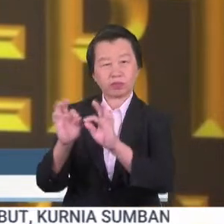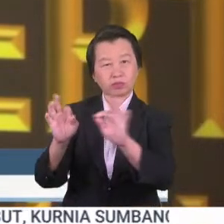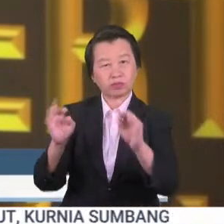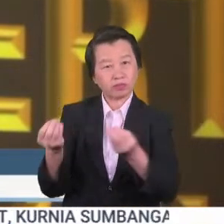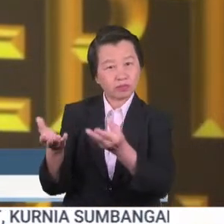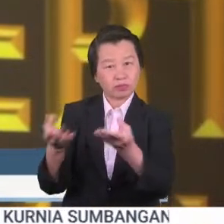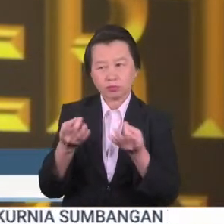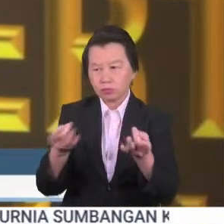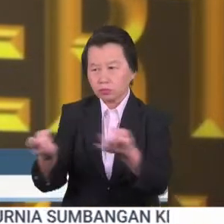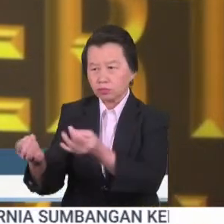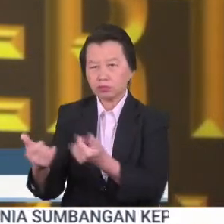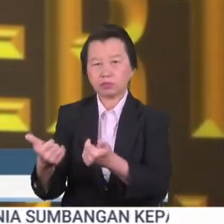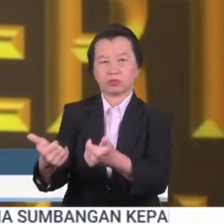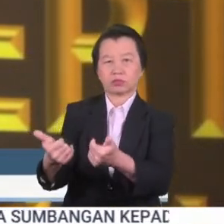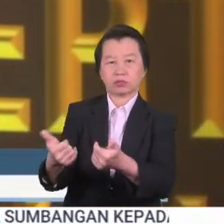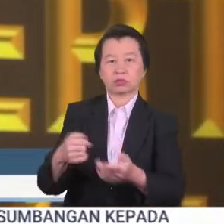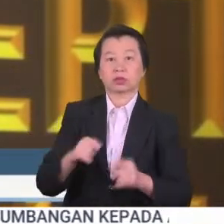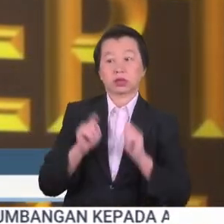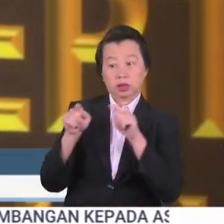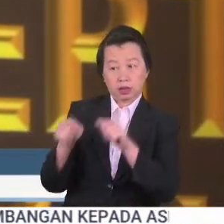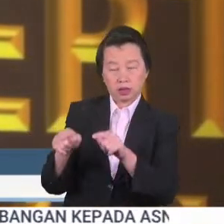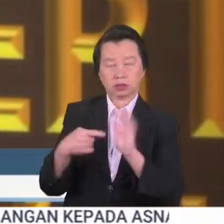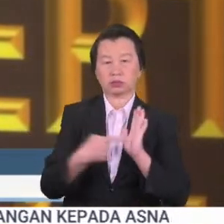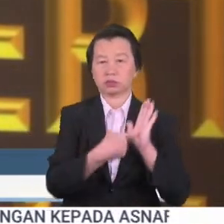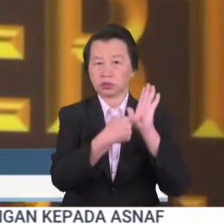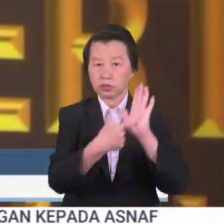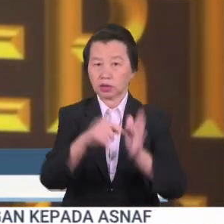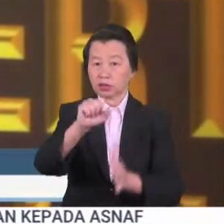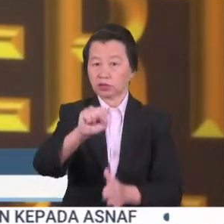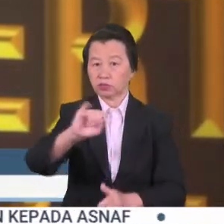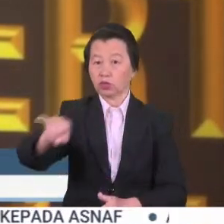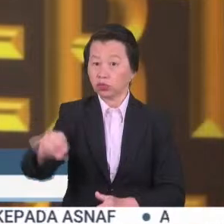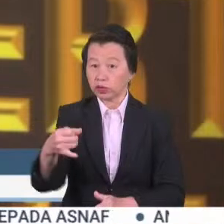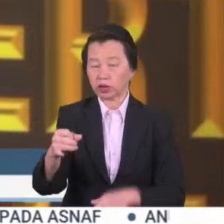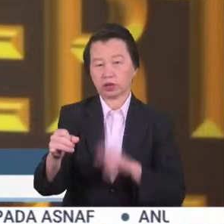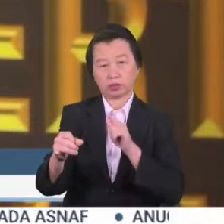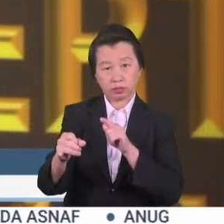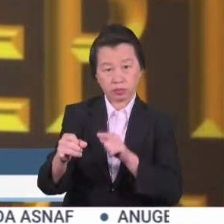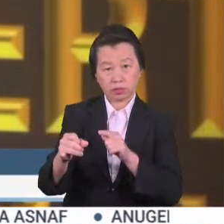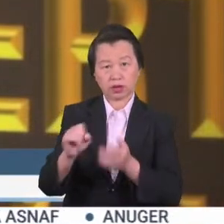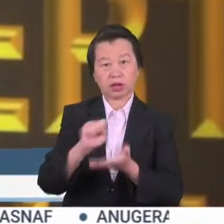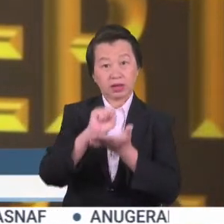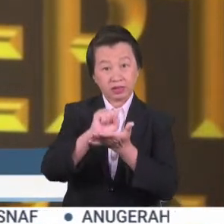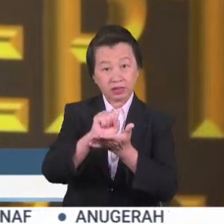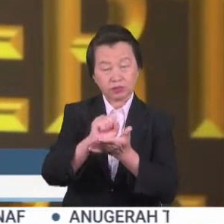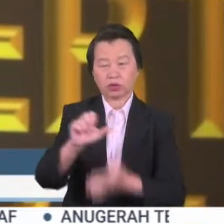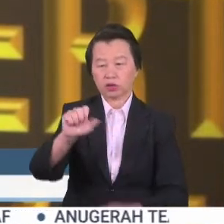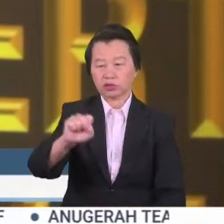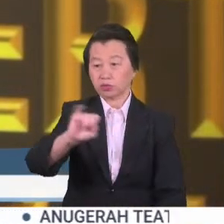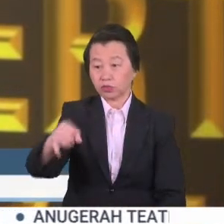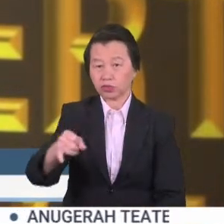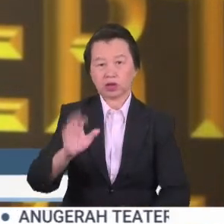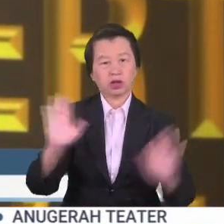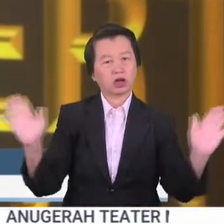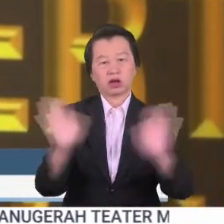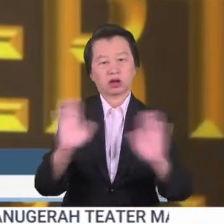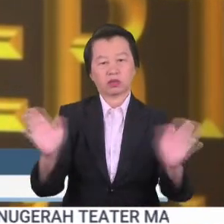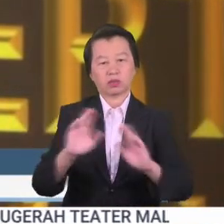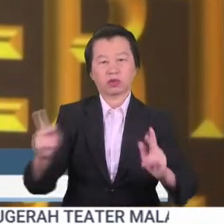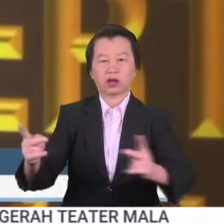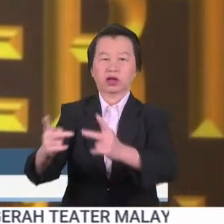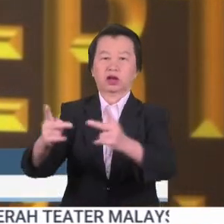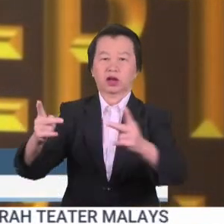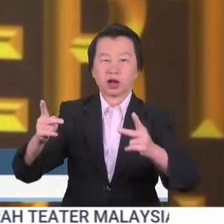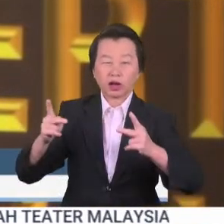light ini menunjukkan bahwa Sibu Jaya bukan lagi kuasan